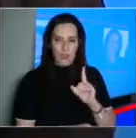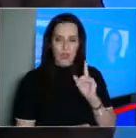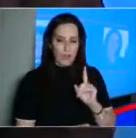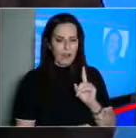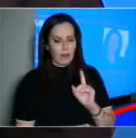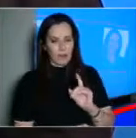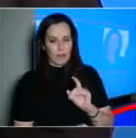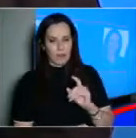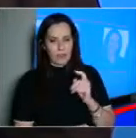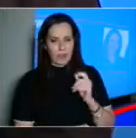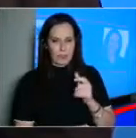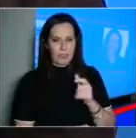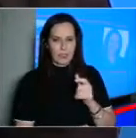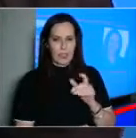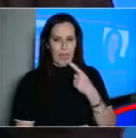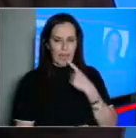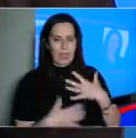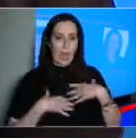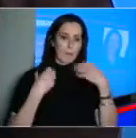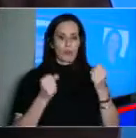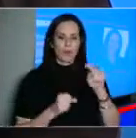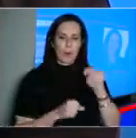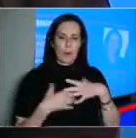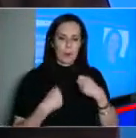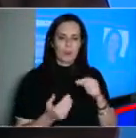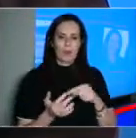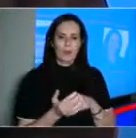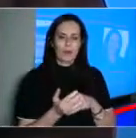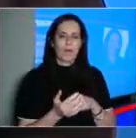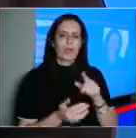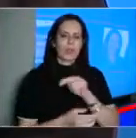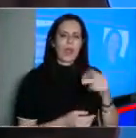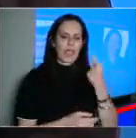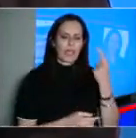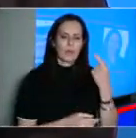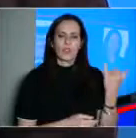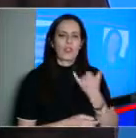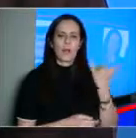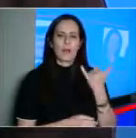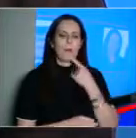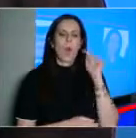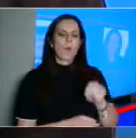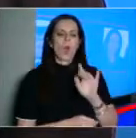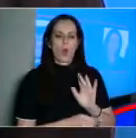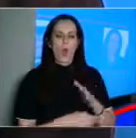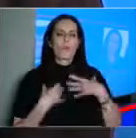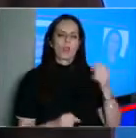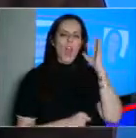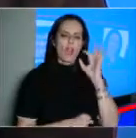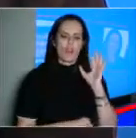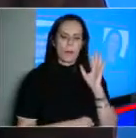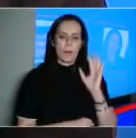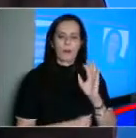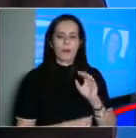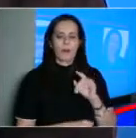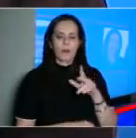אבל זה קצת פופוליסטי העניין הזה של הבריאות, שהן לא מגיעות, כי... זה הנושא היחיד שכל פעם מצביעים עליו, של ועדות כנסת בתחום